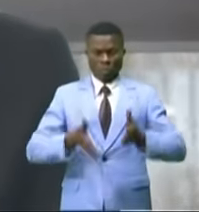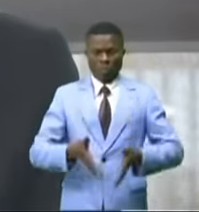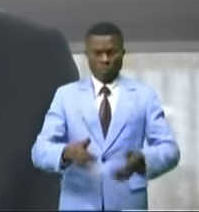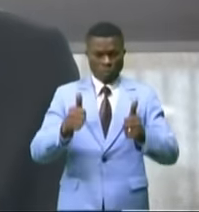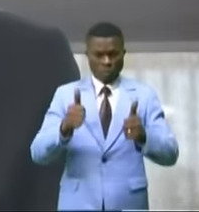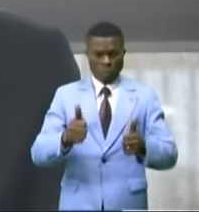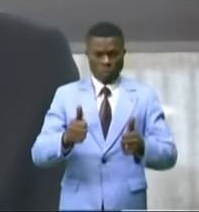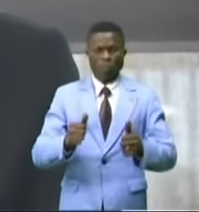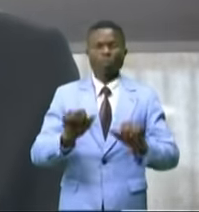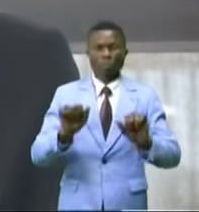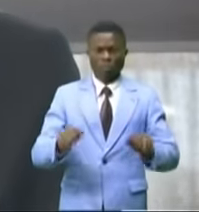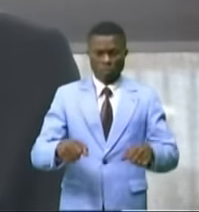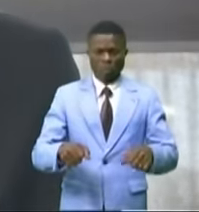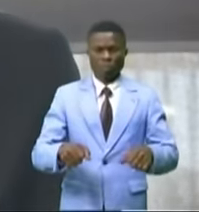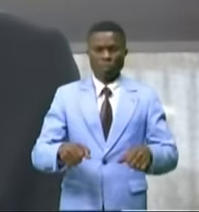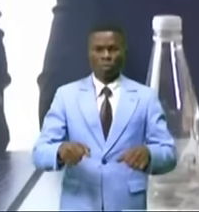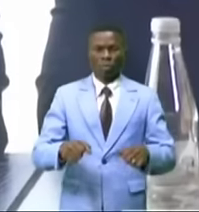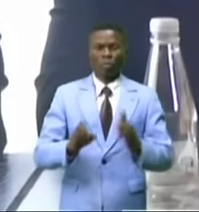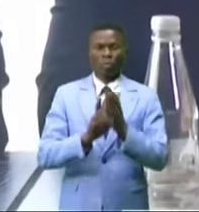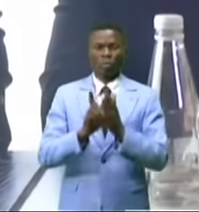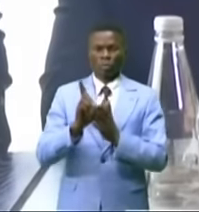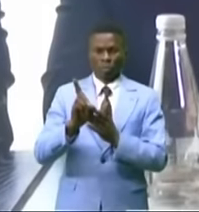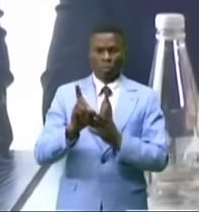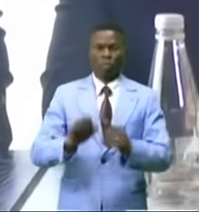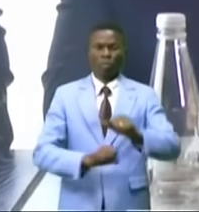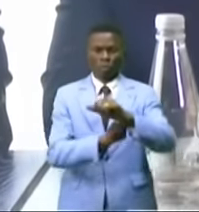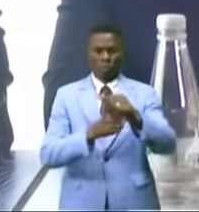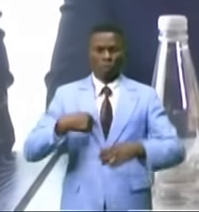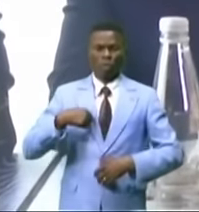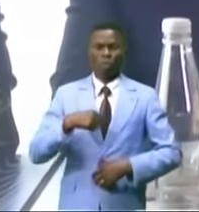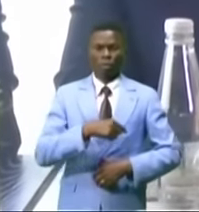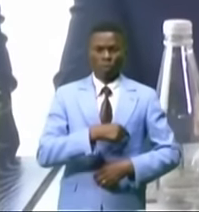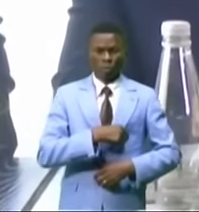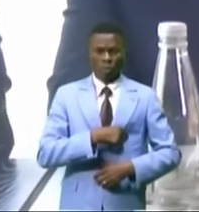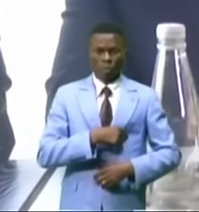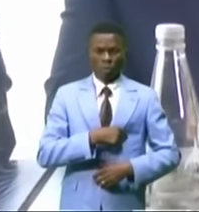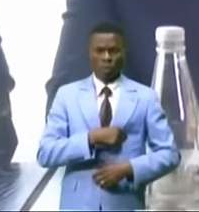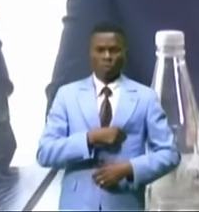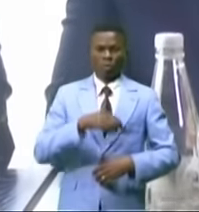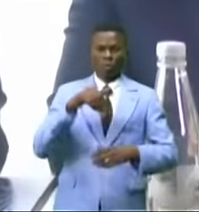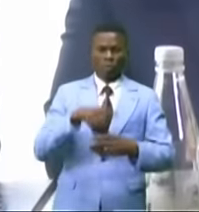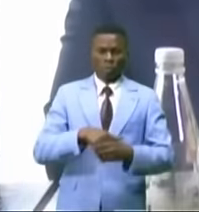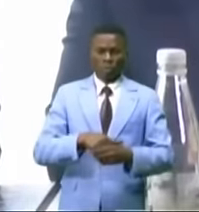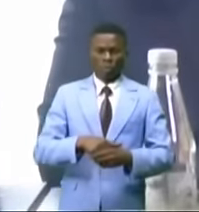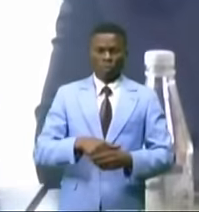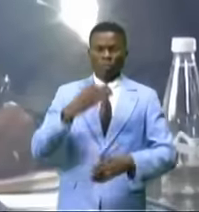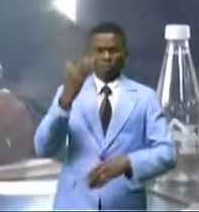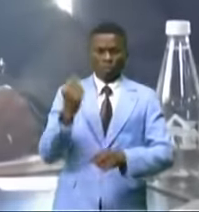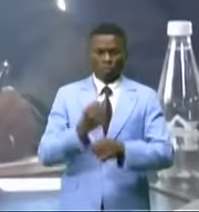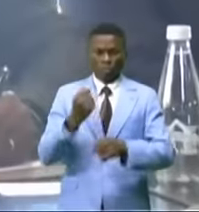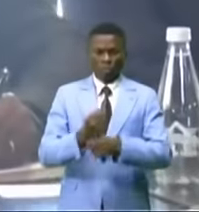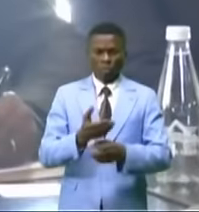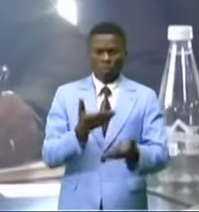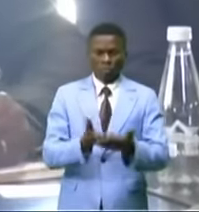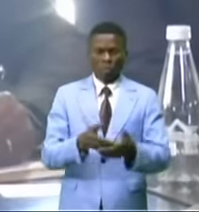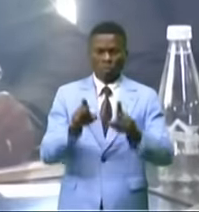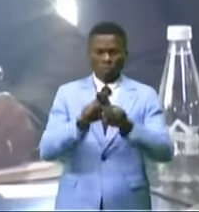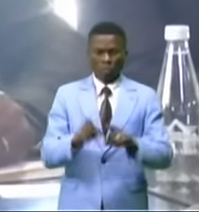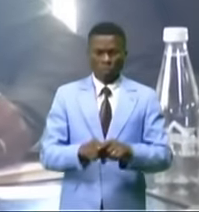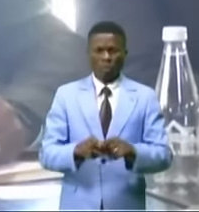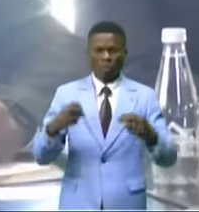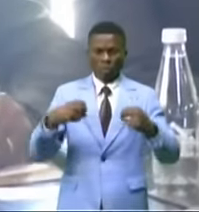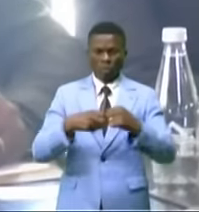pourront aussi nous accompagner dans ce chantier-là ainsi que celui de